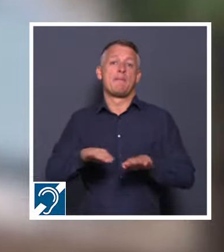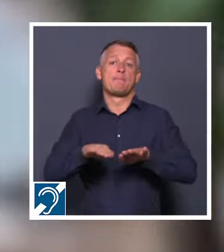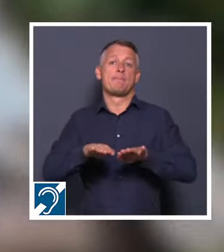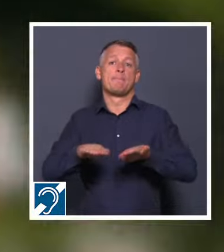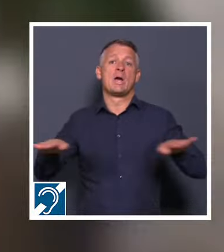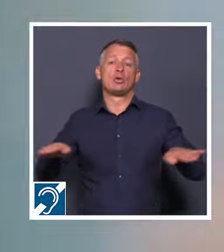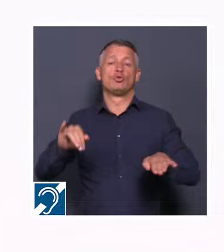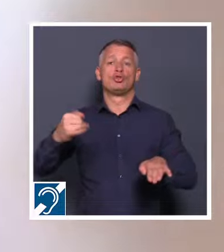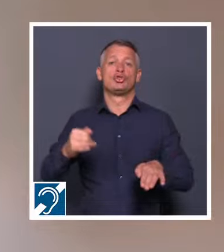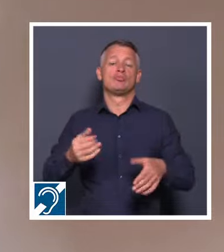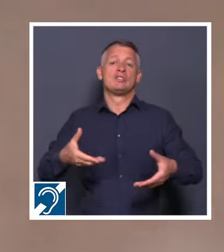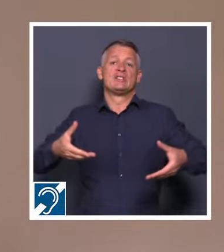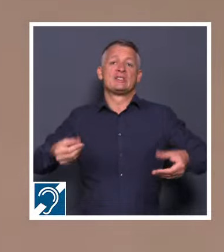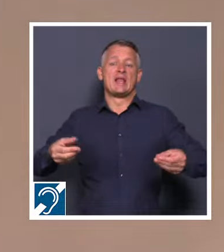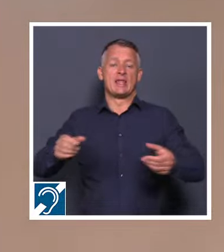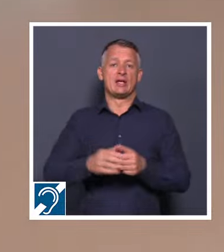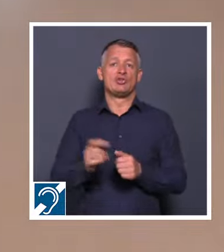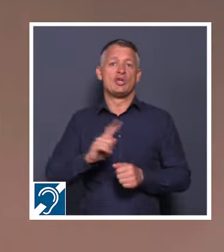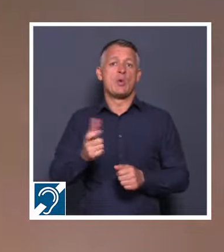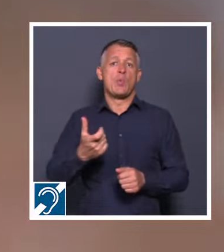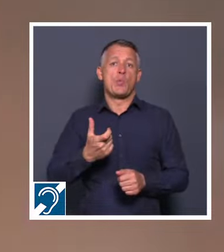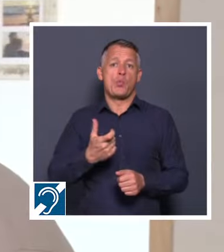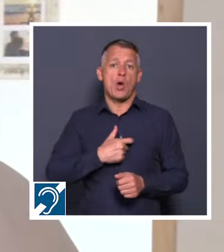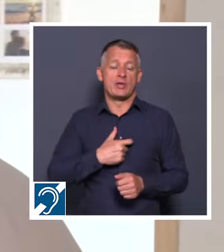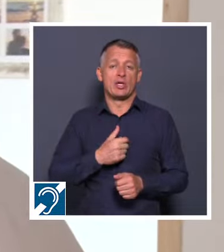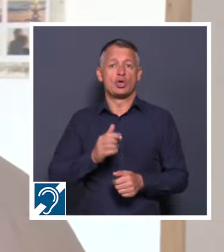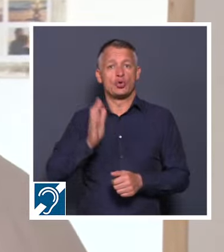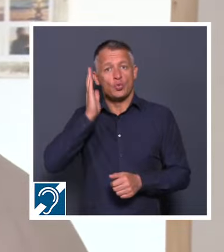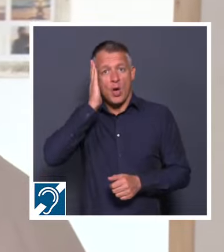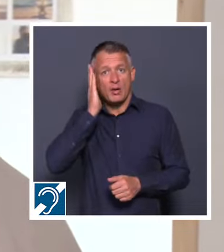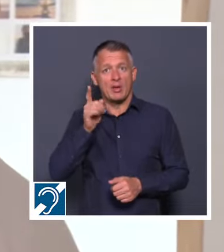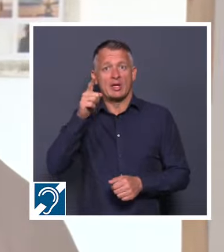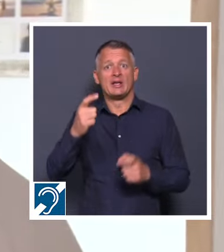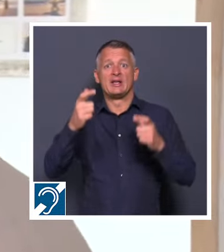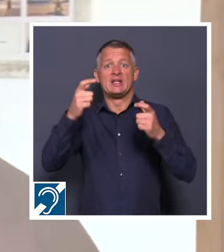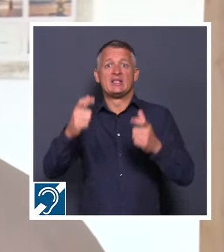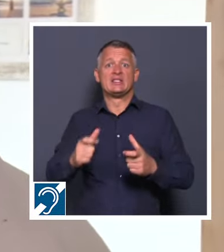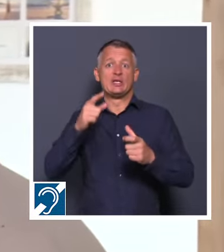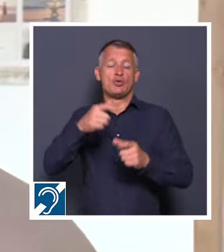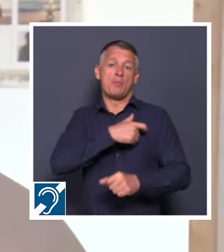poate doarme la rude, la vecini sau în sediul instituției. Am încercat să urc